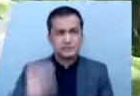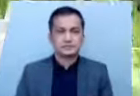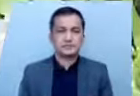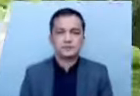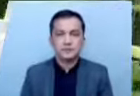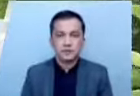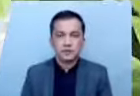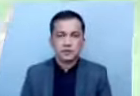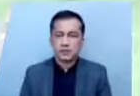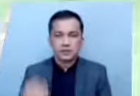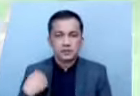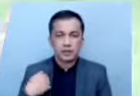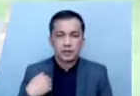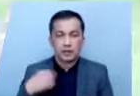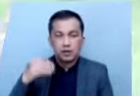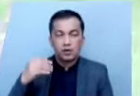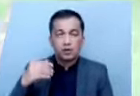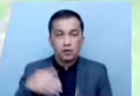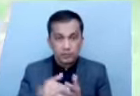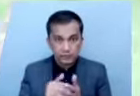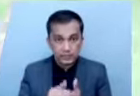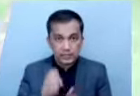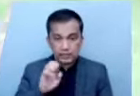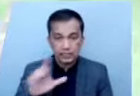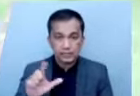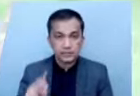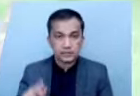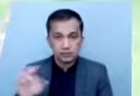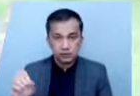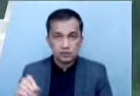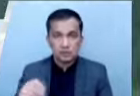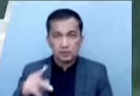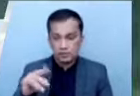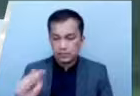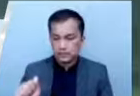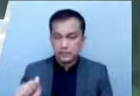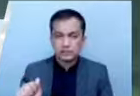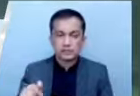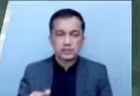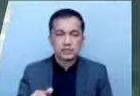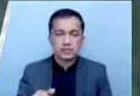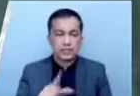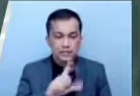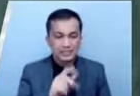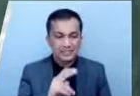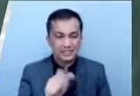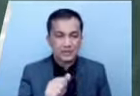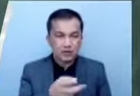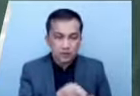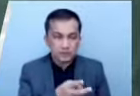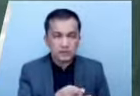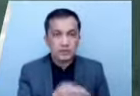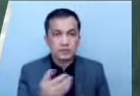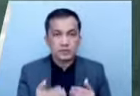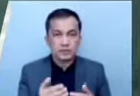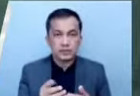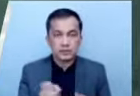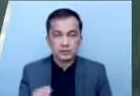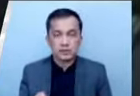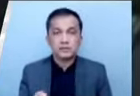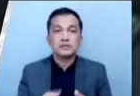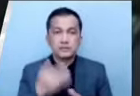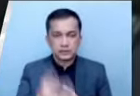ang El Nino. Naglunsad na ang PAGASA ng La Nina Watch dahil posible raw na yan ang sunod na